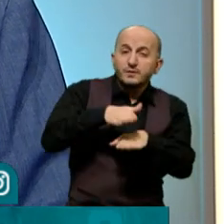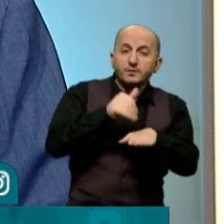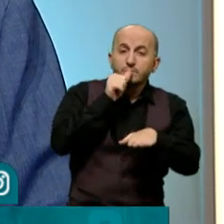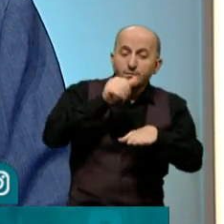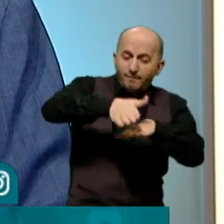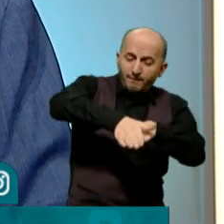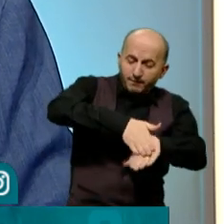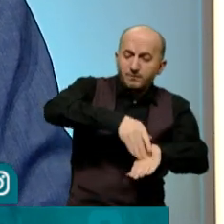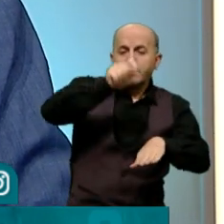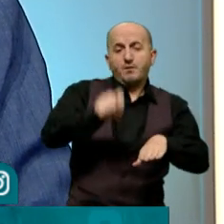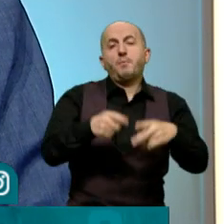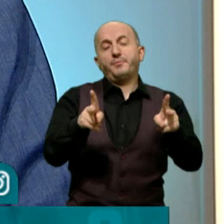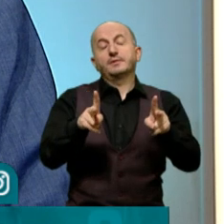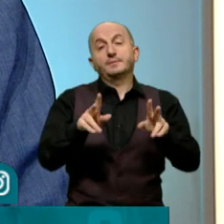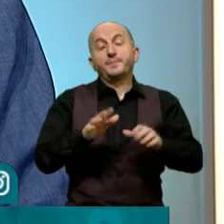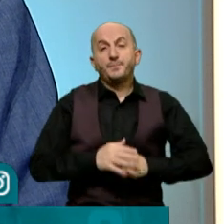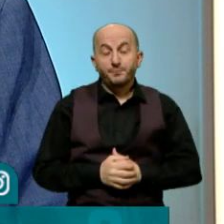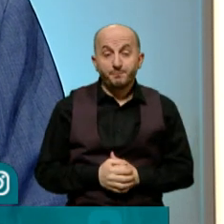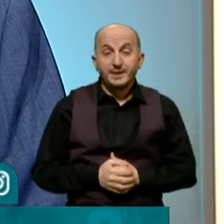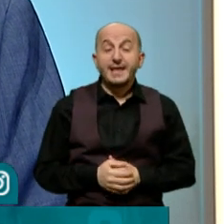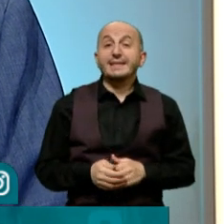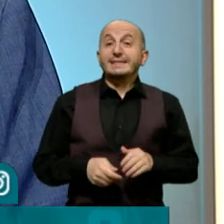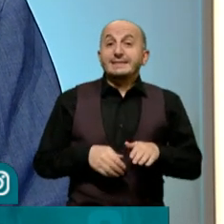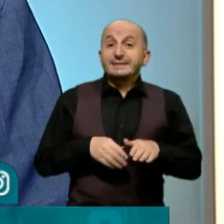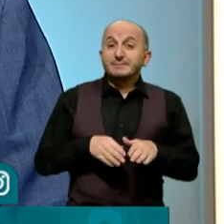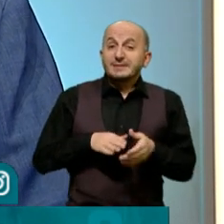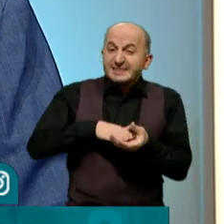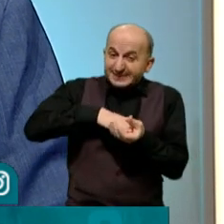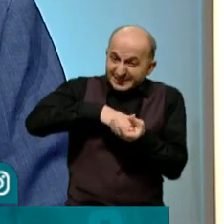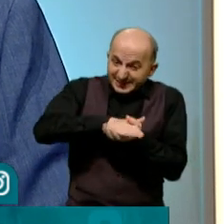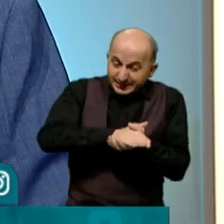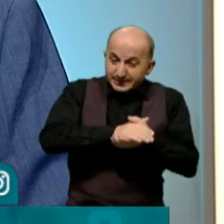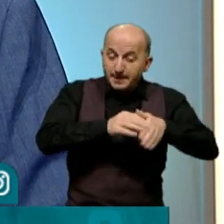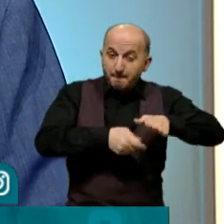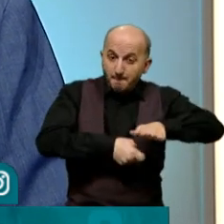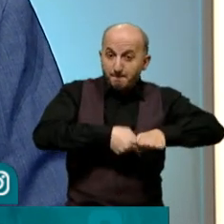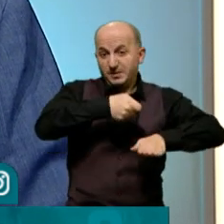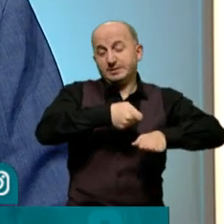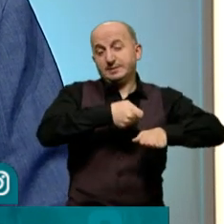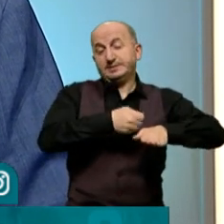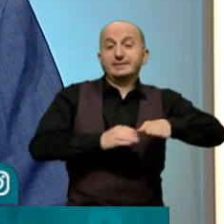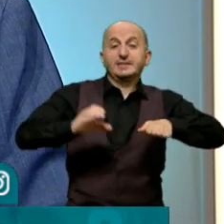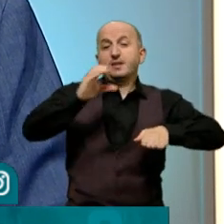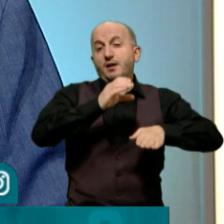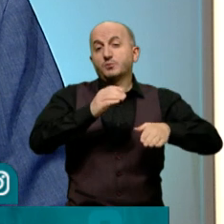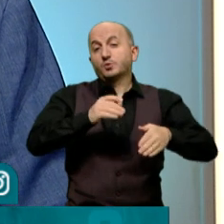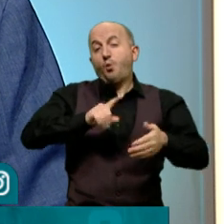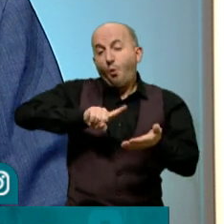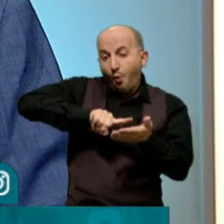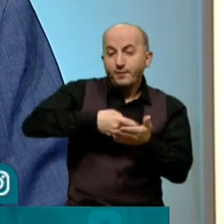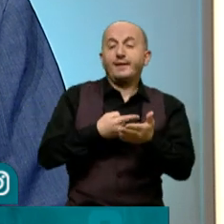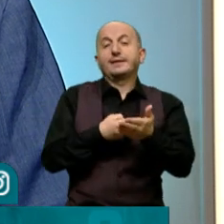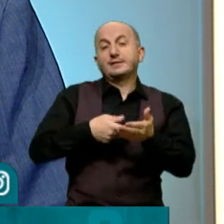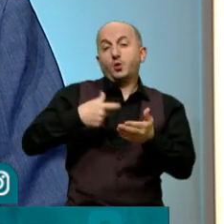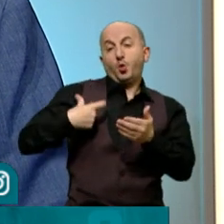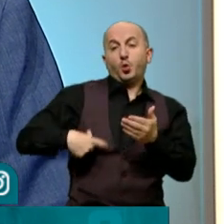mest edebilir. Yeter ki giydiği mestler şer'i şerefin onayladığı niteliklere haiz